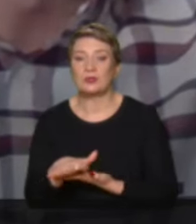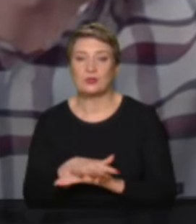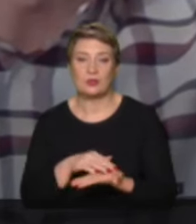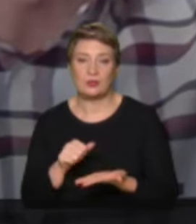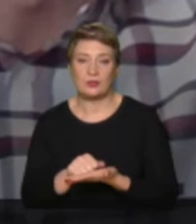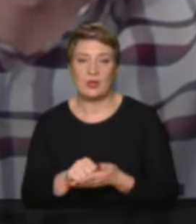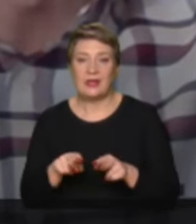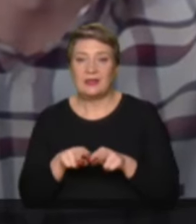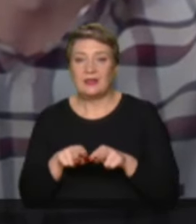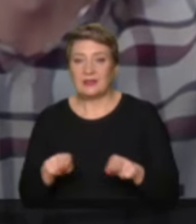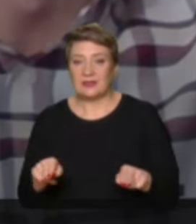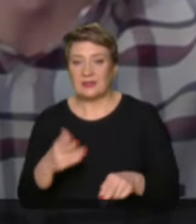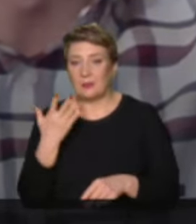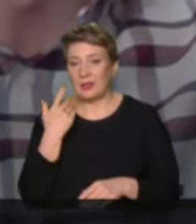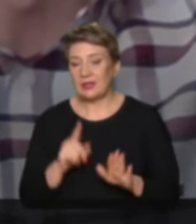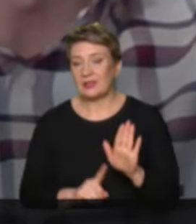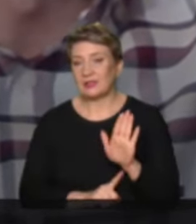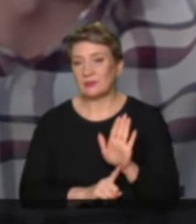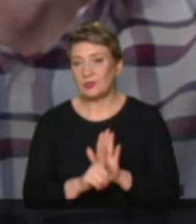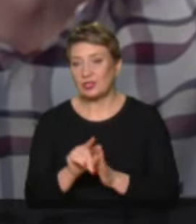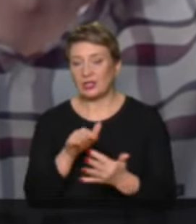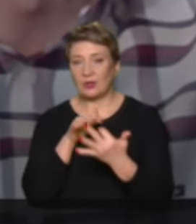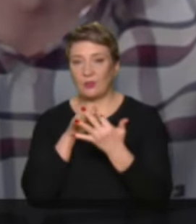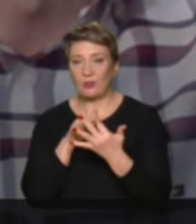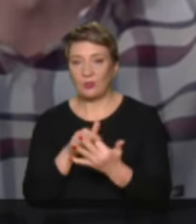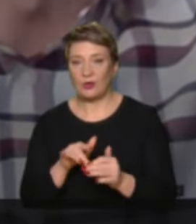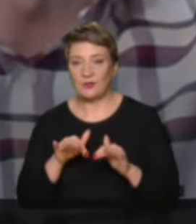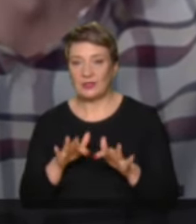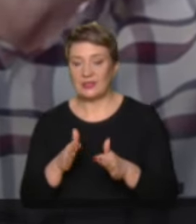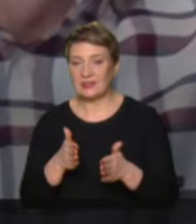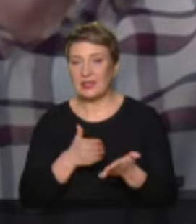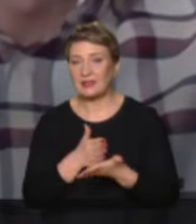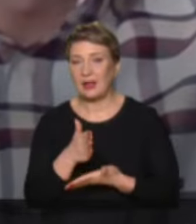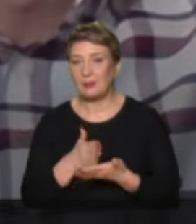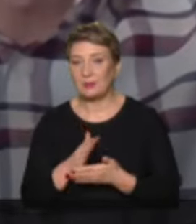само, як і розпочати бойові дії в напрямку села Табаївка.